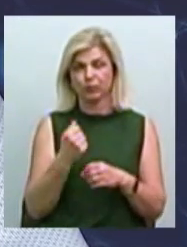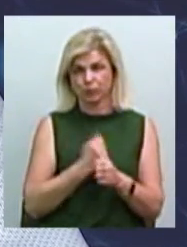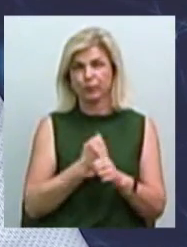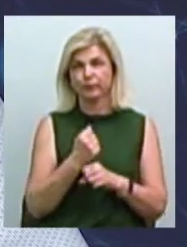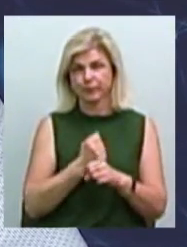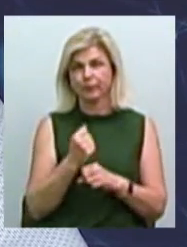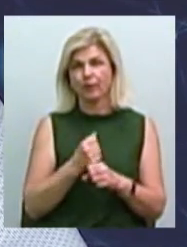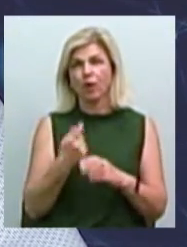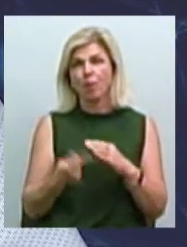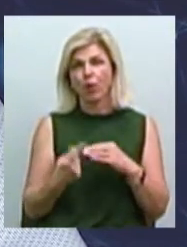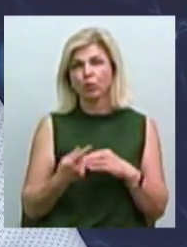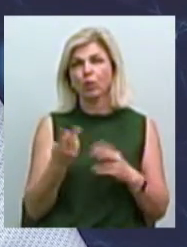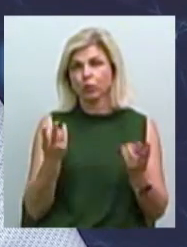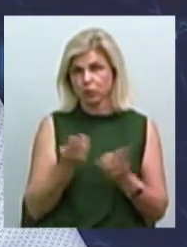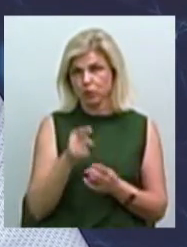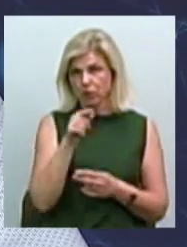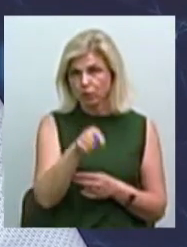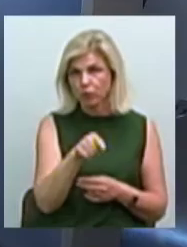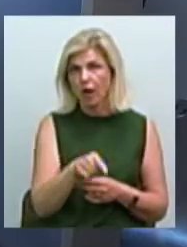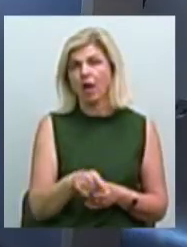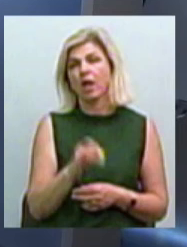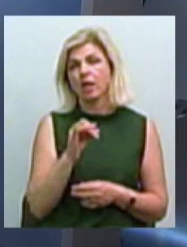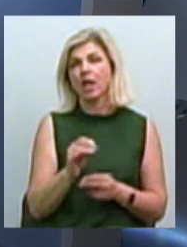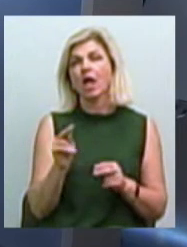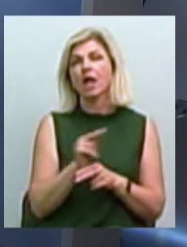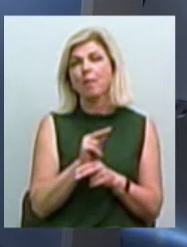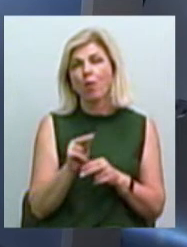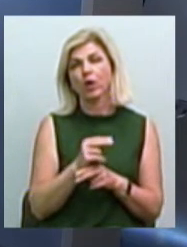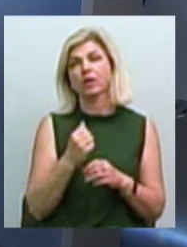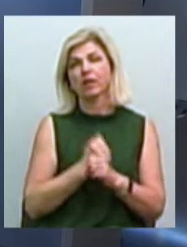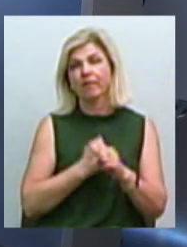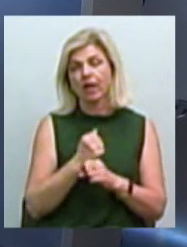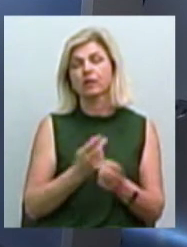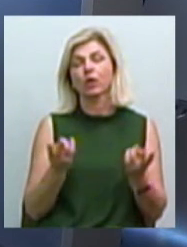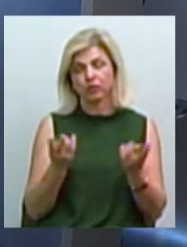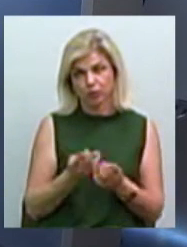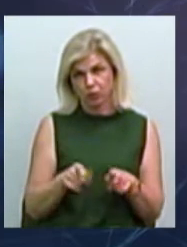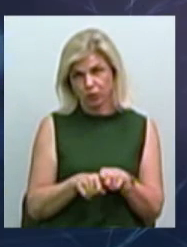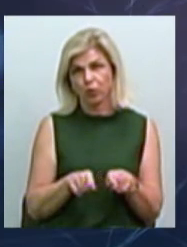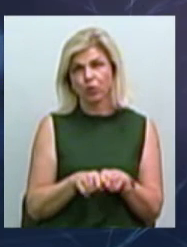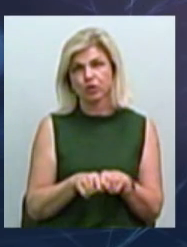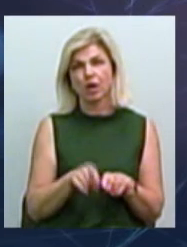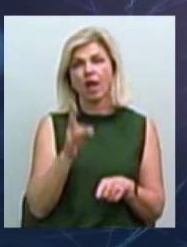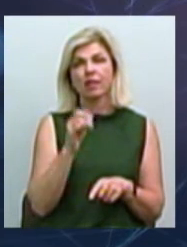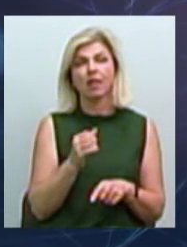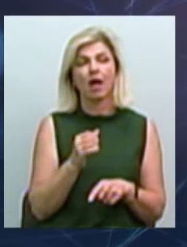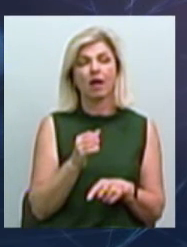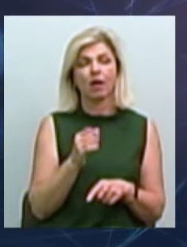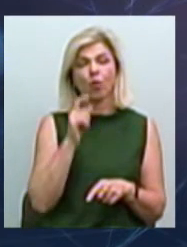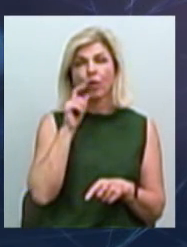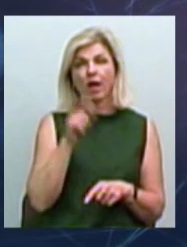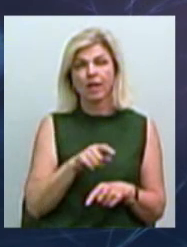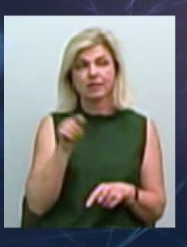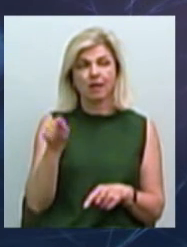нужен ремонт этих турбин. Другой вопрос заключается в том, что на вооружении украинской